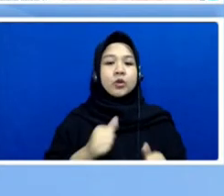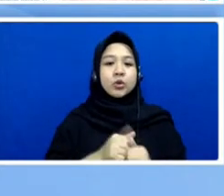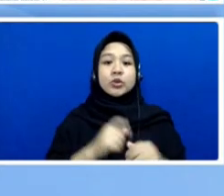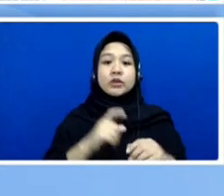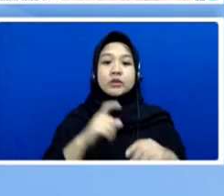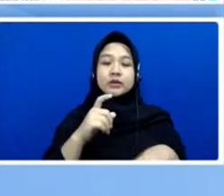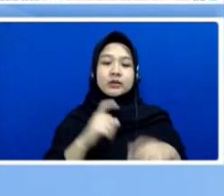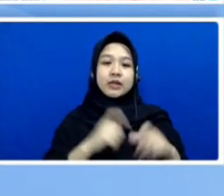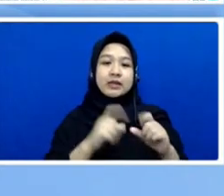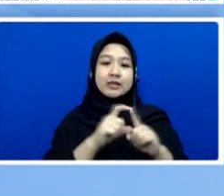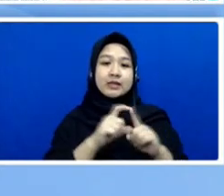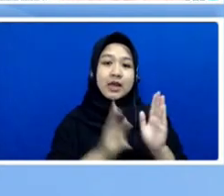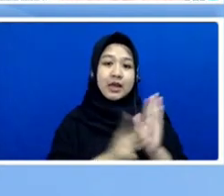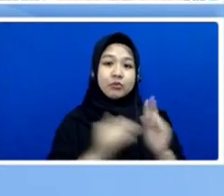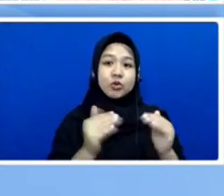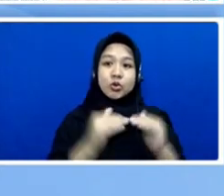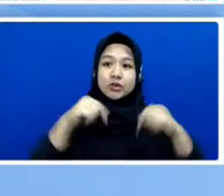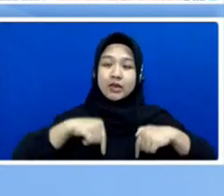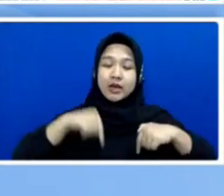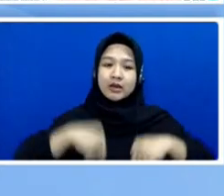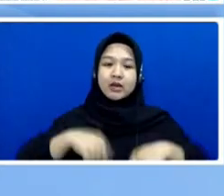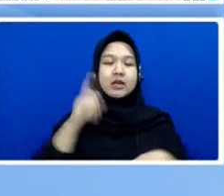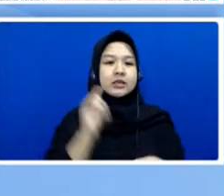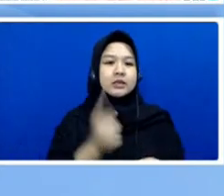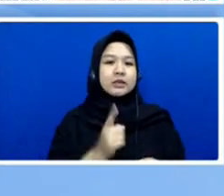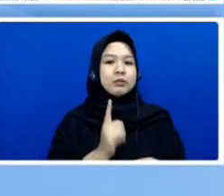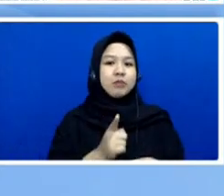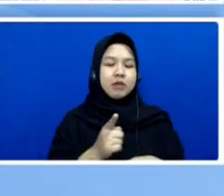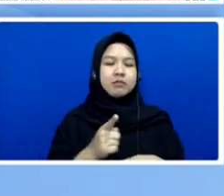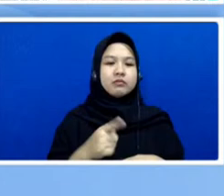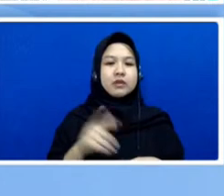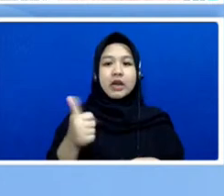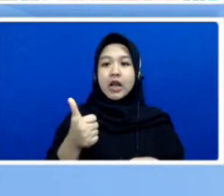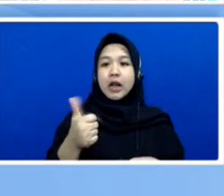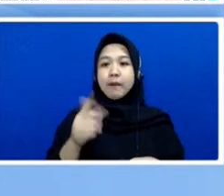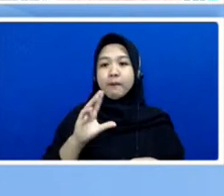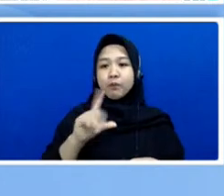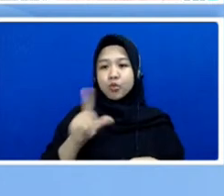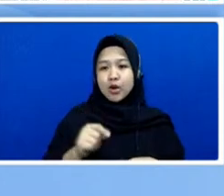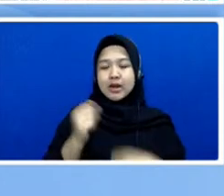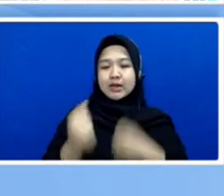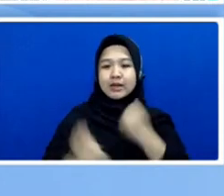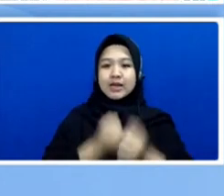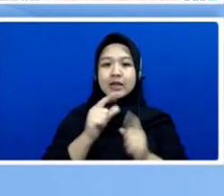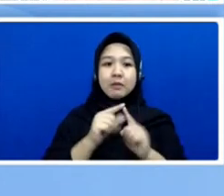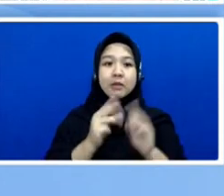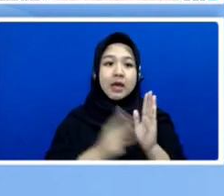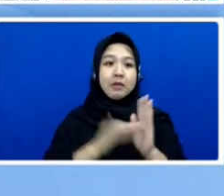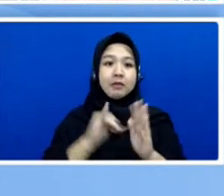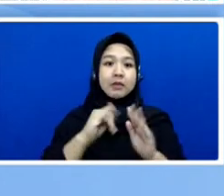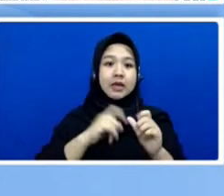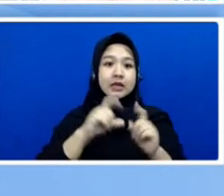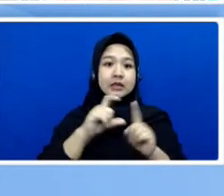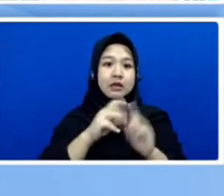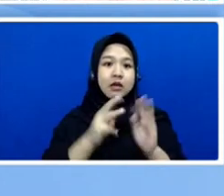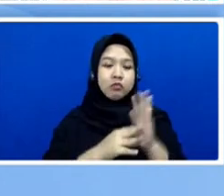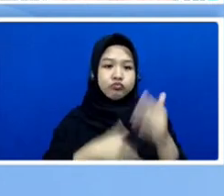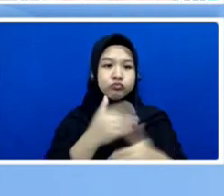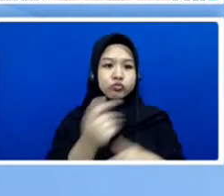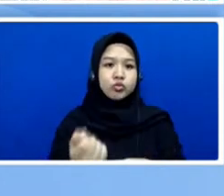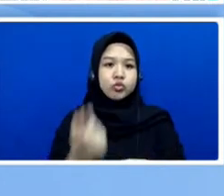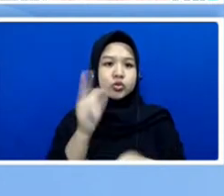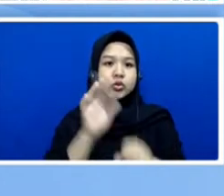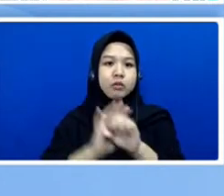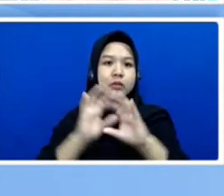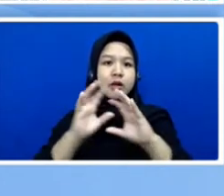menjadi relevan saat ini karena kemudian dalam perjalanan 6 bulan kegiatan PMI SBM itu muncul pandemi COVID.